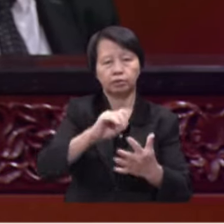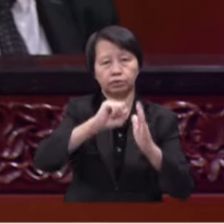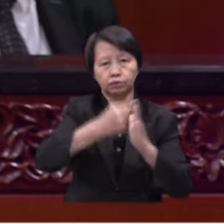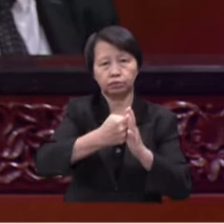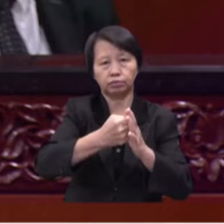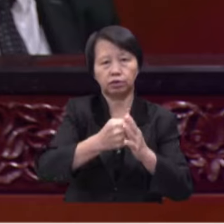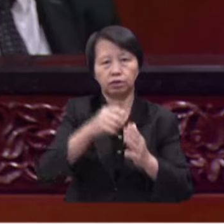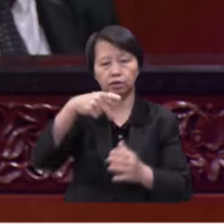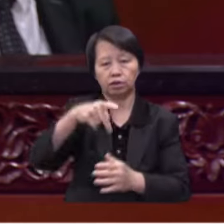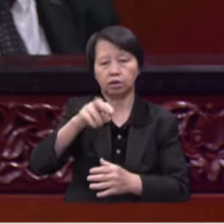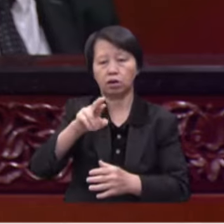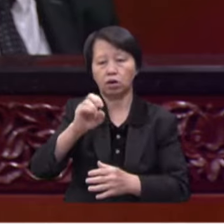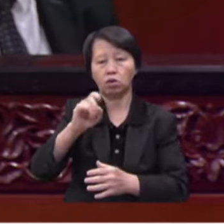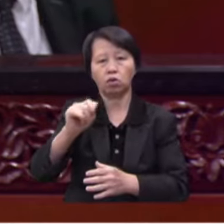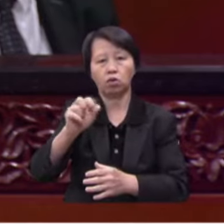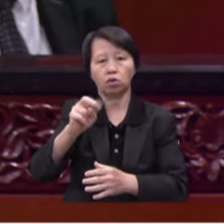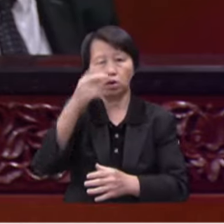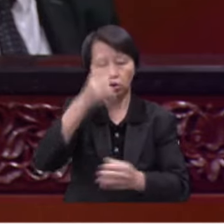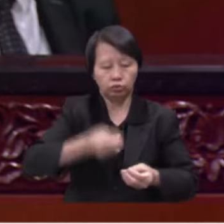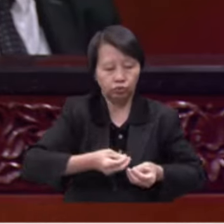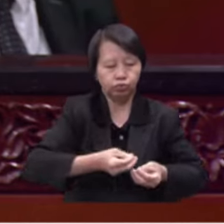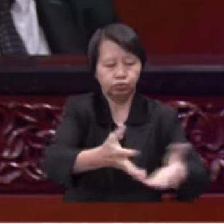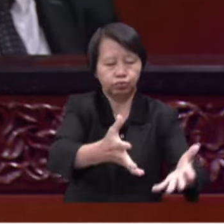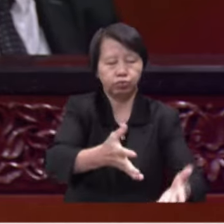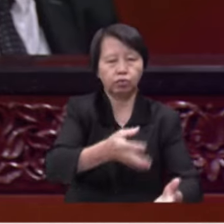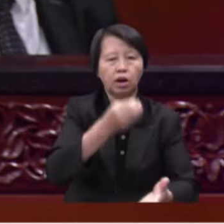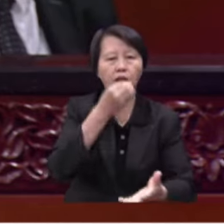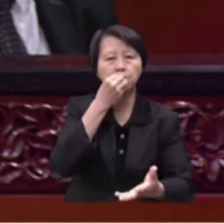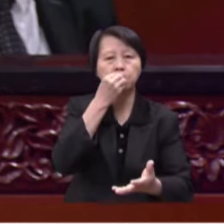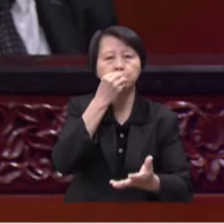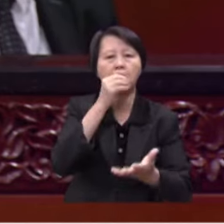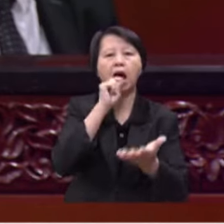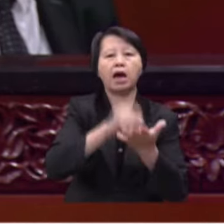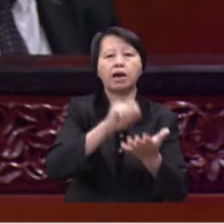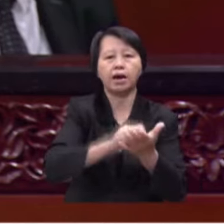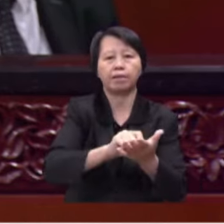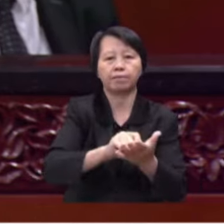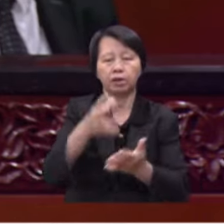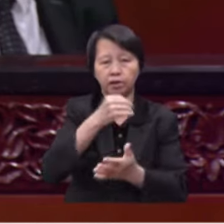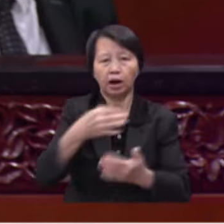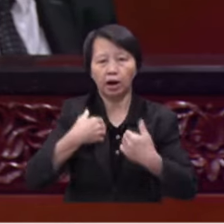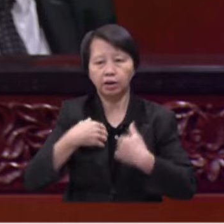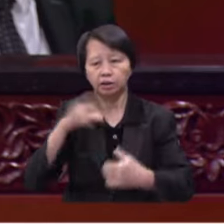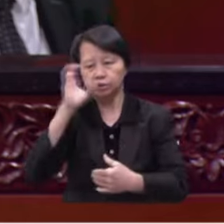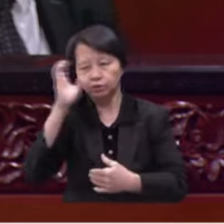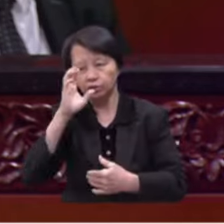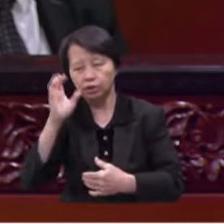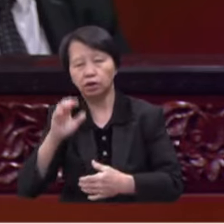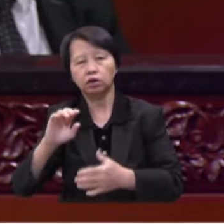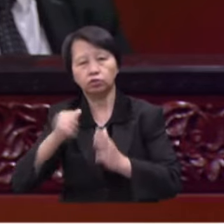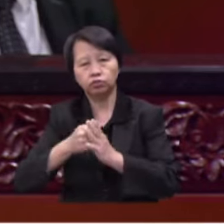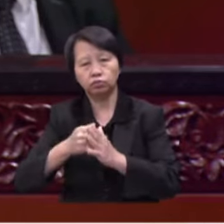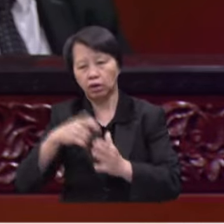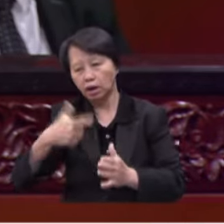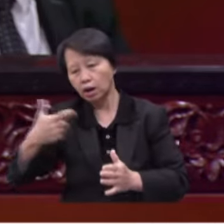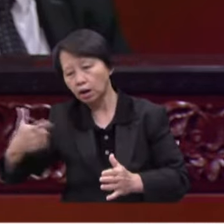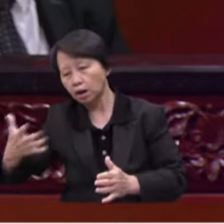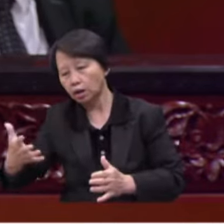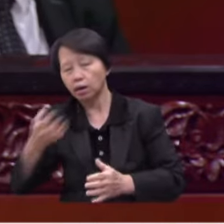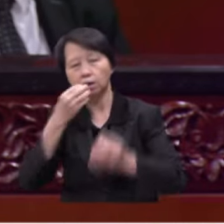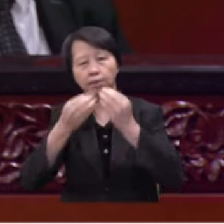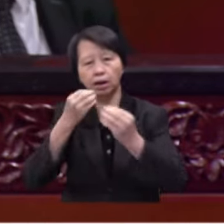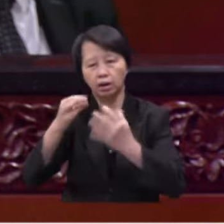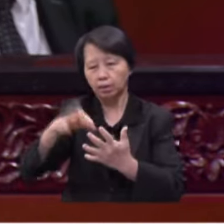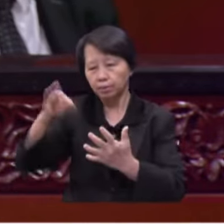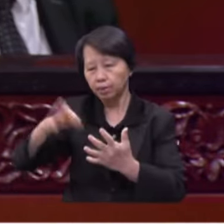untuk makanan ayam nah selain daripada itu kita juga meneliti sumber-sumber bahan mentah paham makanan